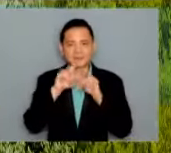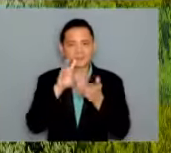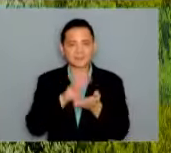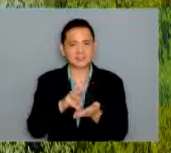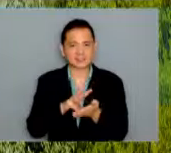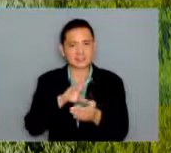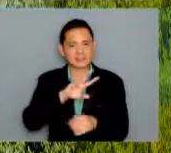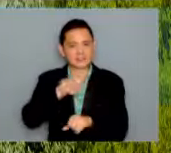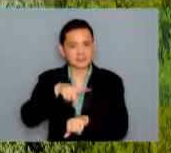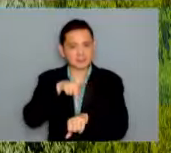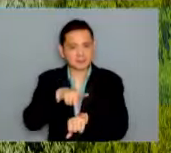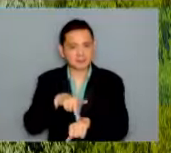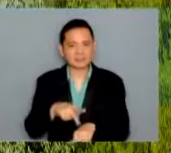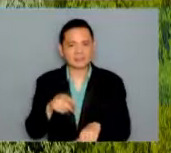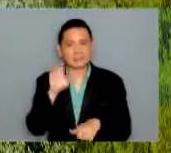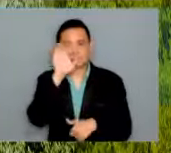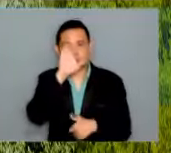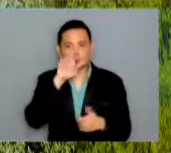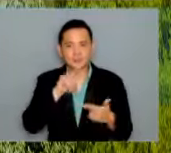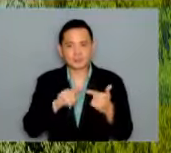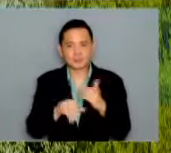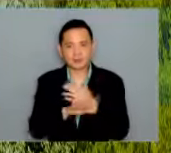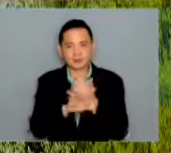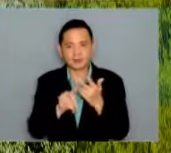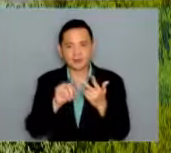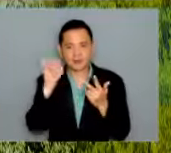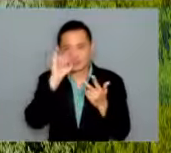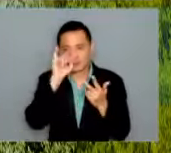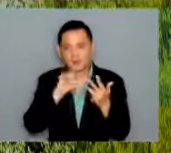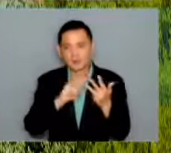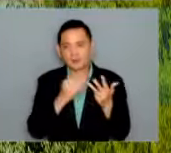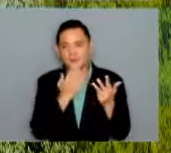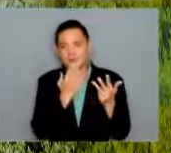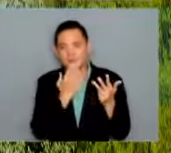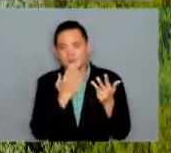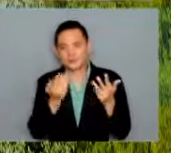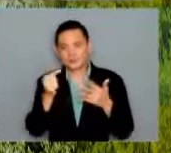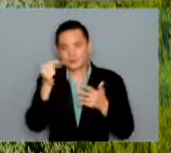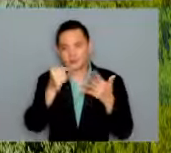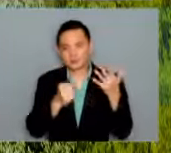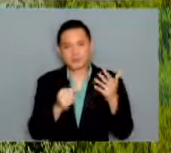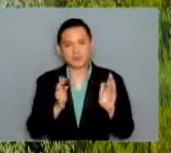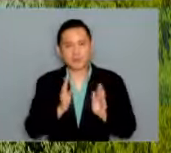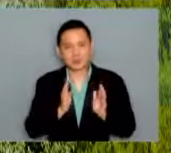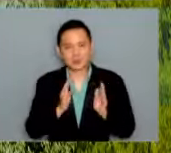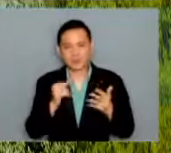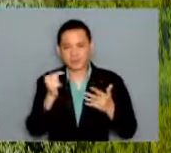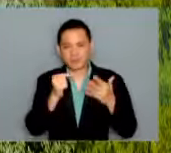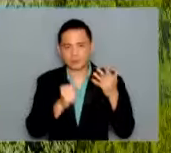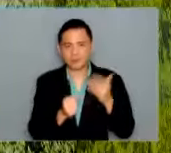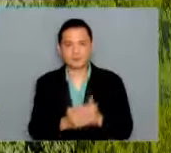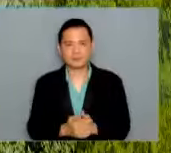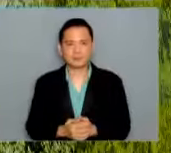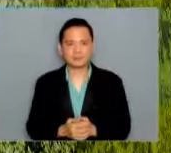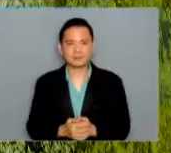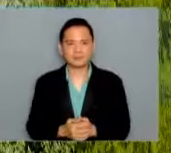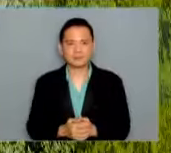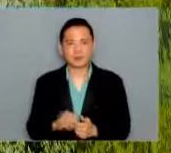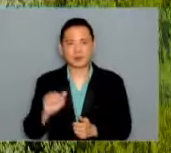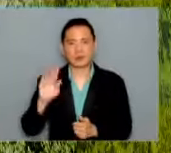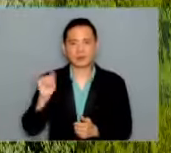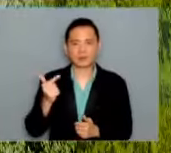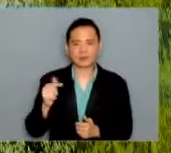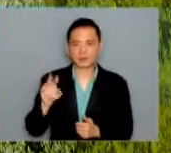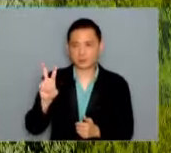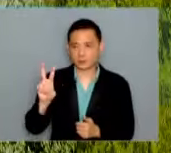Philippines. So, meron kami sa Cebu, Davao, Iloilo, Bacolod, ayun, CDO, pa, and Baguio. Pwede pa po yun. And sa leg 2 po, meron tayo sa August 2, ay